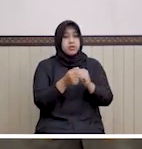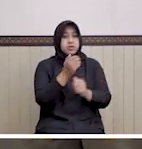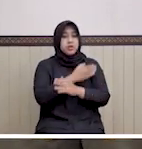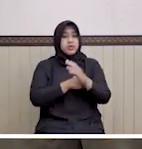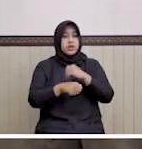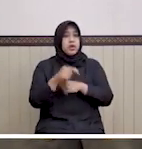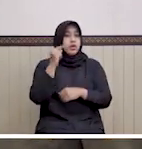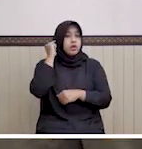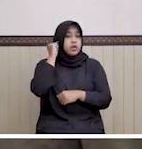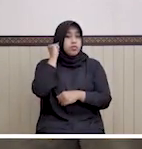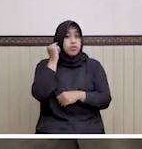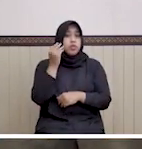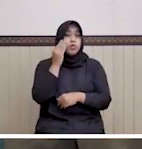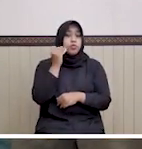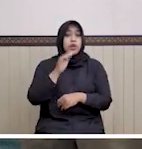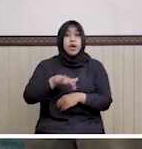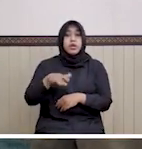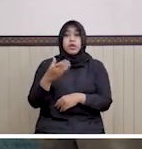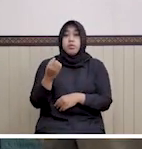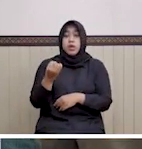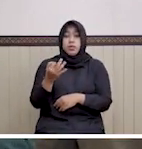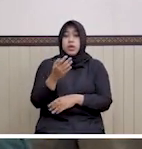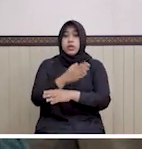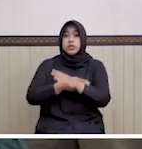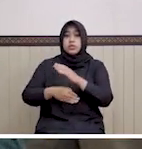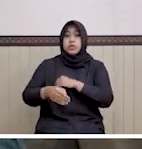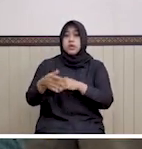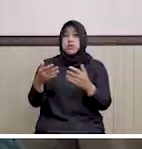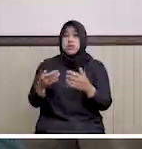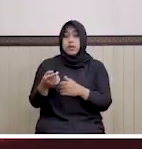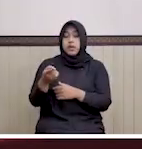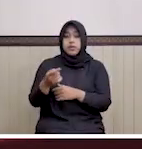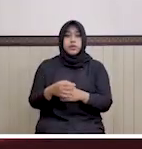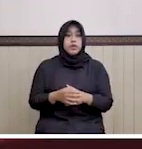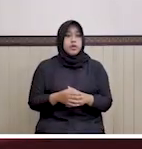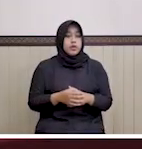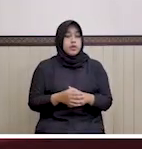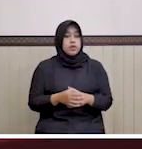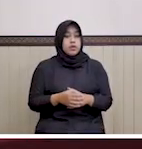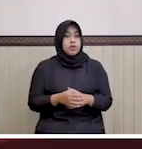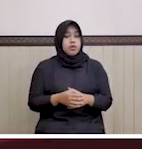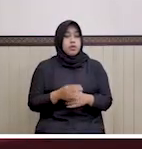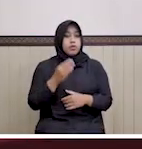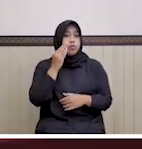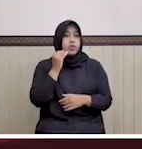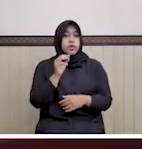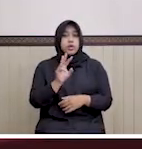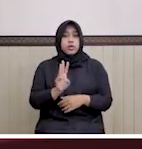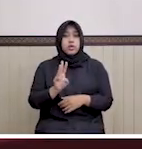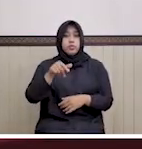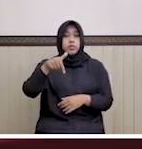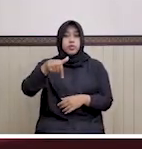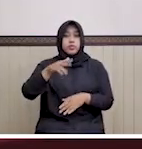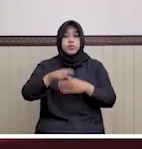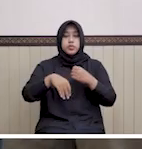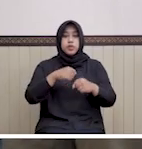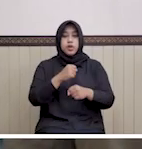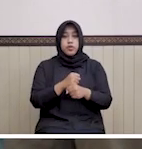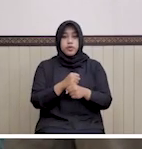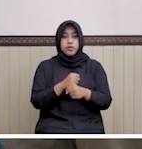usia adiknya berapa Bu Dan difabel apa 37 waktu itu 37